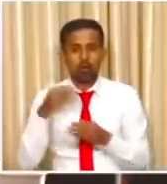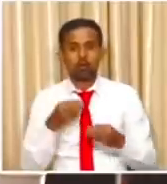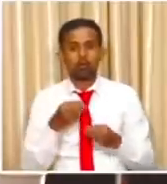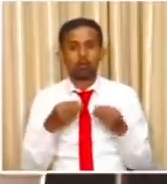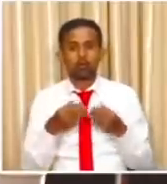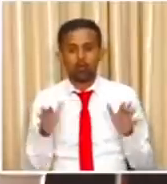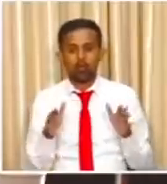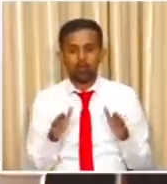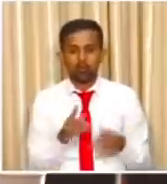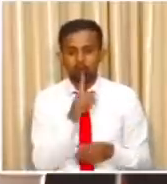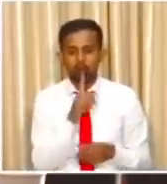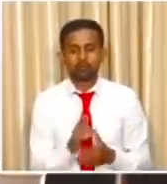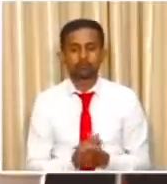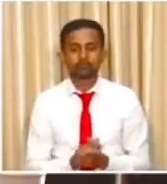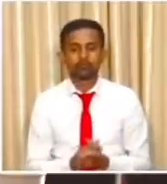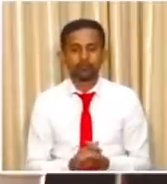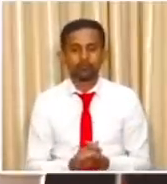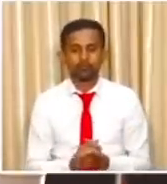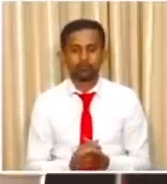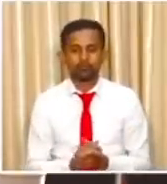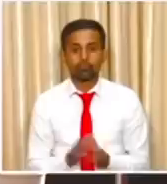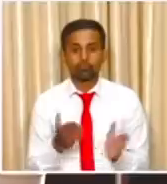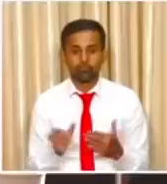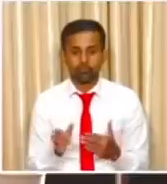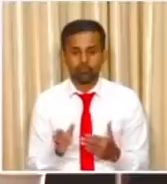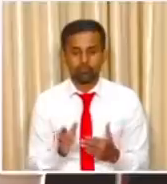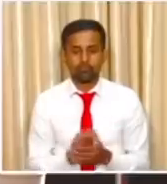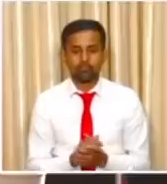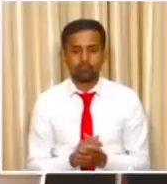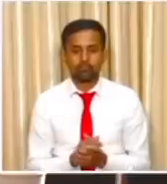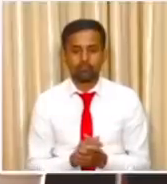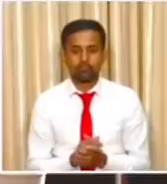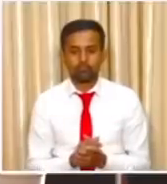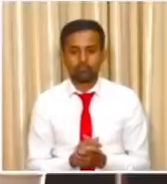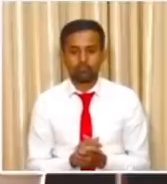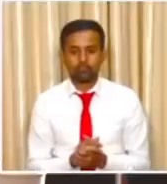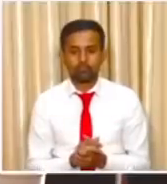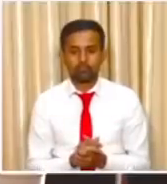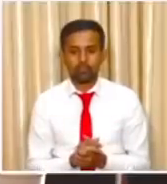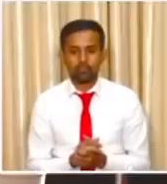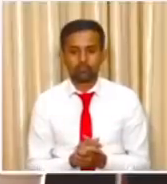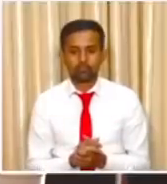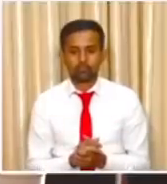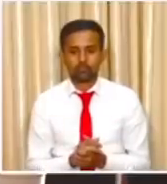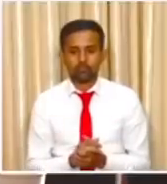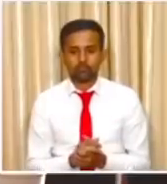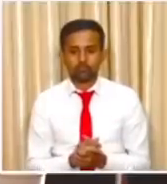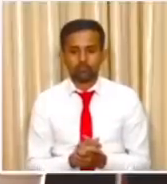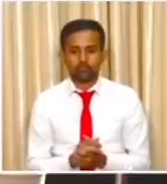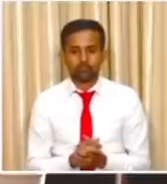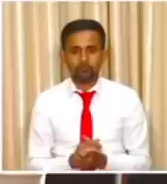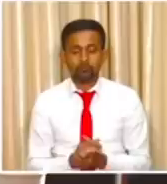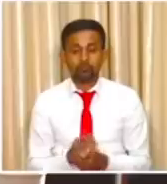කළ යුත්තේ කියලා අපි කල්පනා කරනවා. ඊළඟ කරු නියෝජක කතානායකතුණු විශේෂම් ගත්තොත් මේ